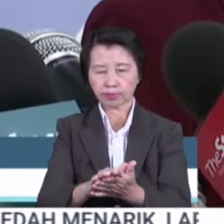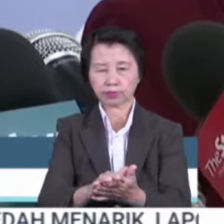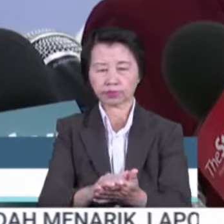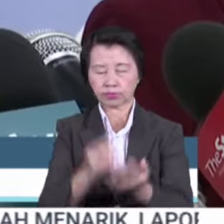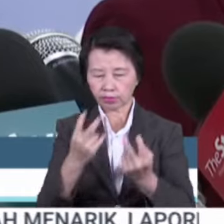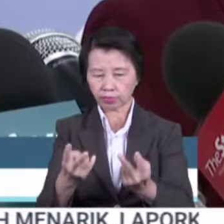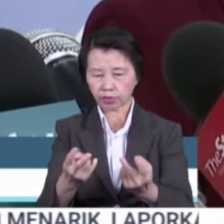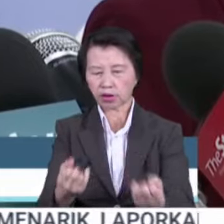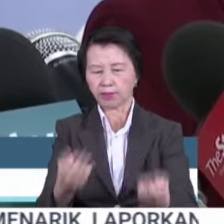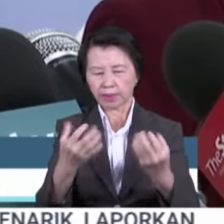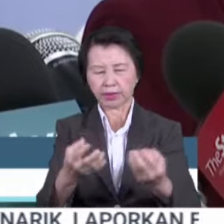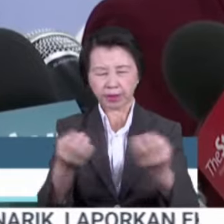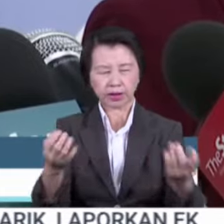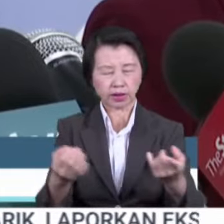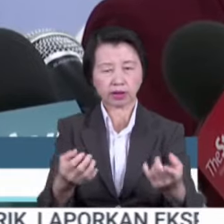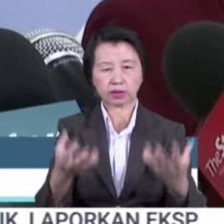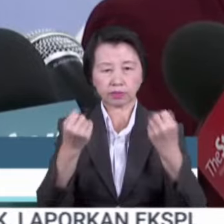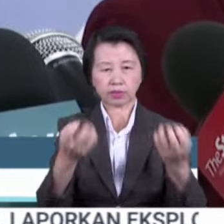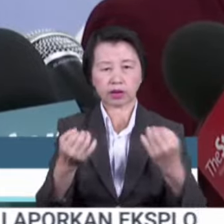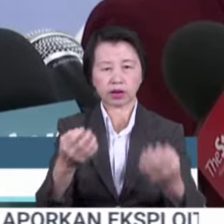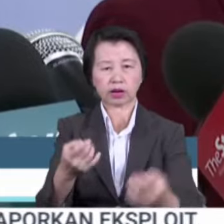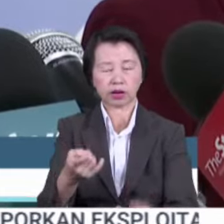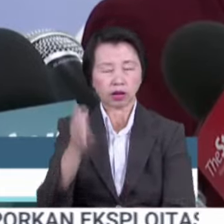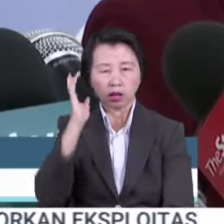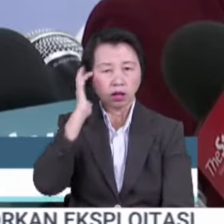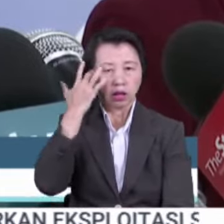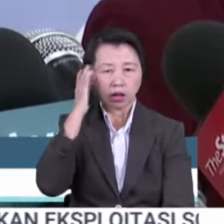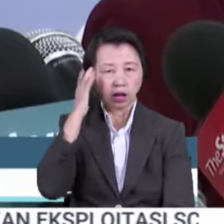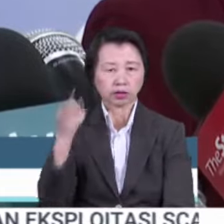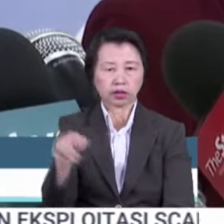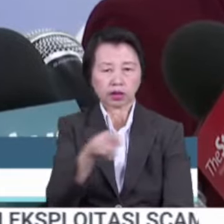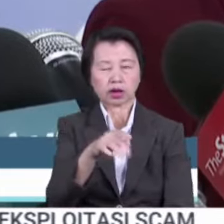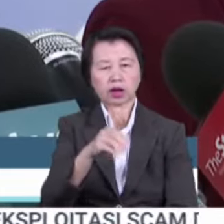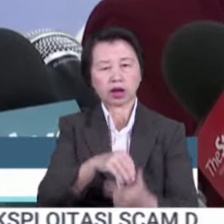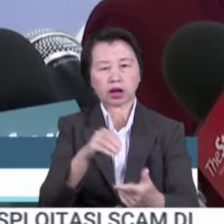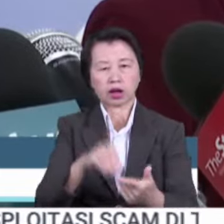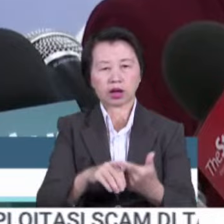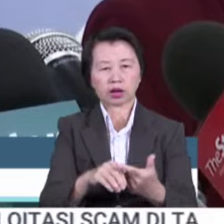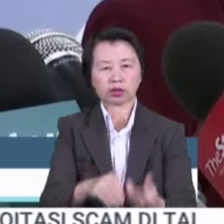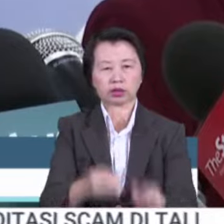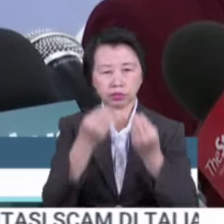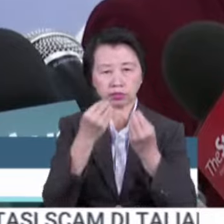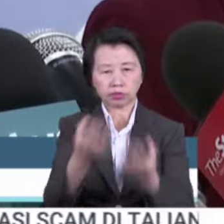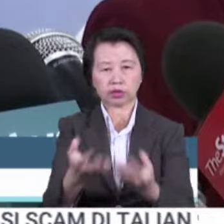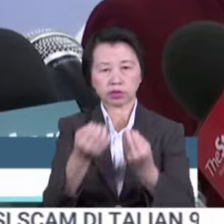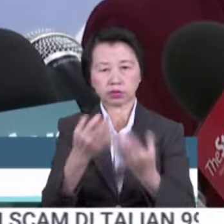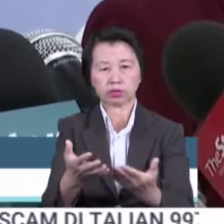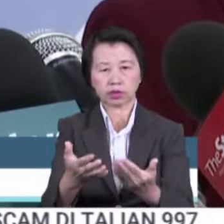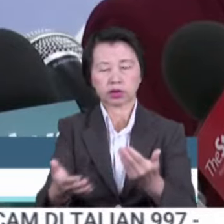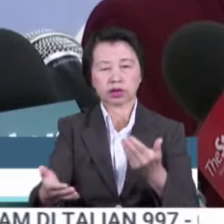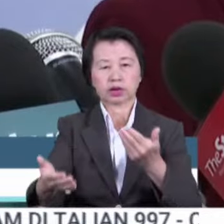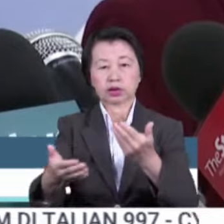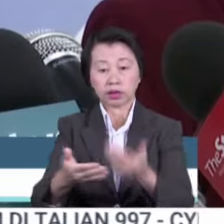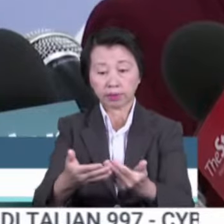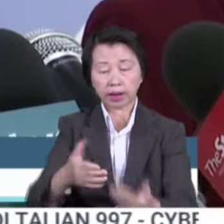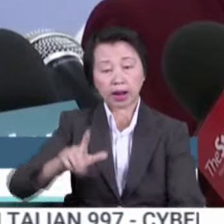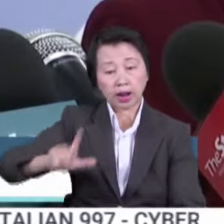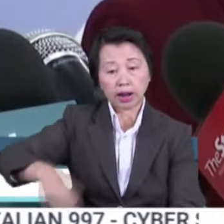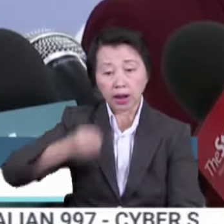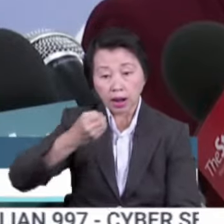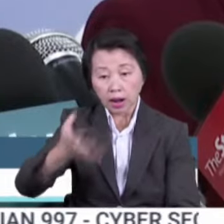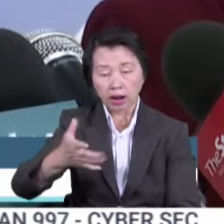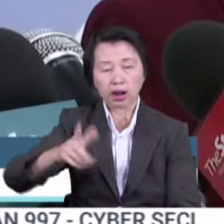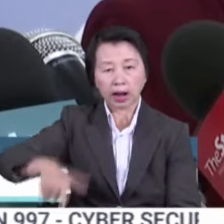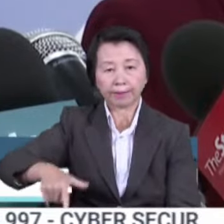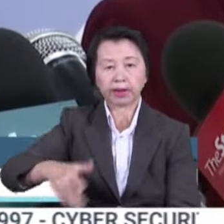mungkin tidak segar Ataupun mungkin message yang sampai itu lewat jadi